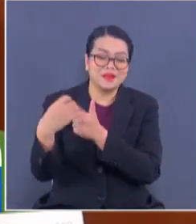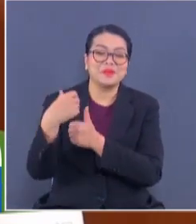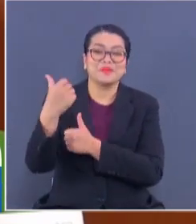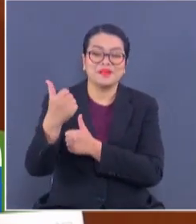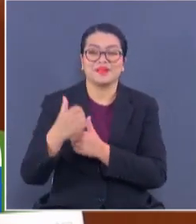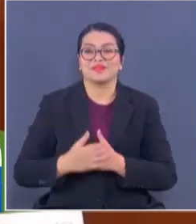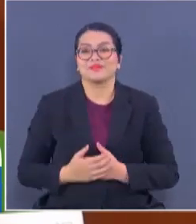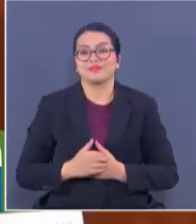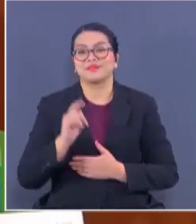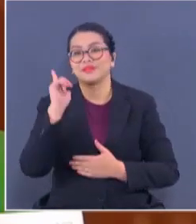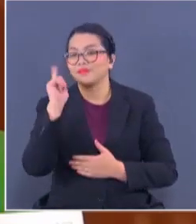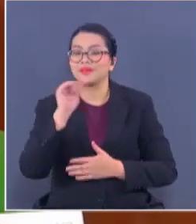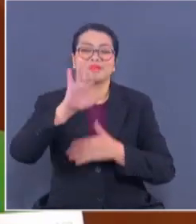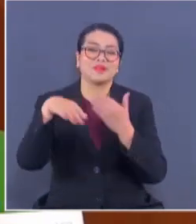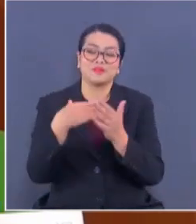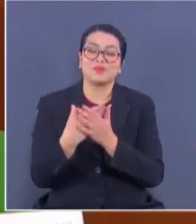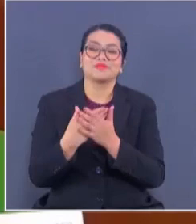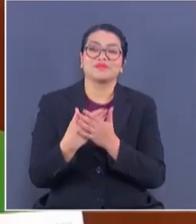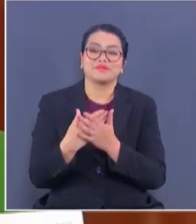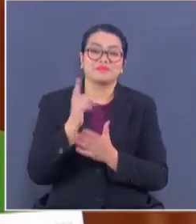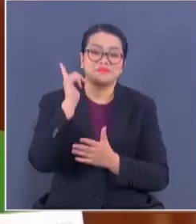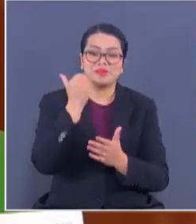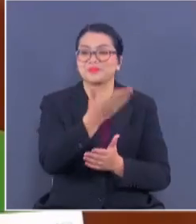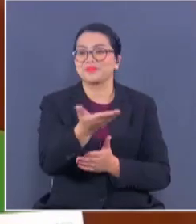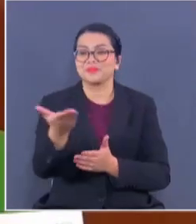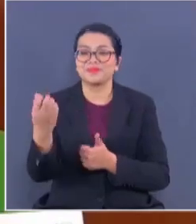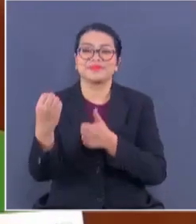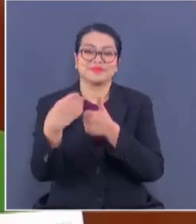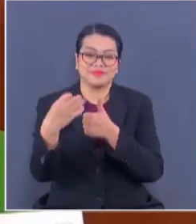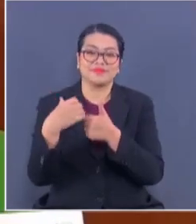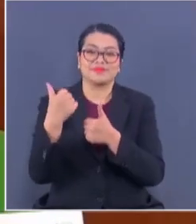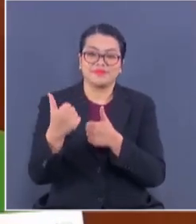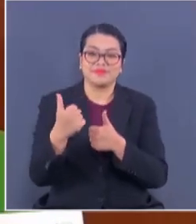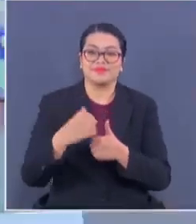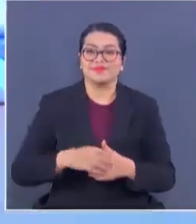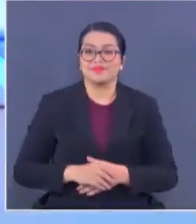ค่ะมีคุณแม่คือทุกคนที่ผ่านการเป็นแม่มาแล้วเราก็จะปรึกษาแน่ๆค่ะ